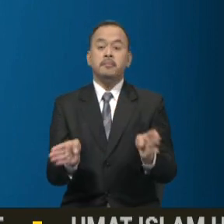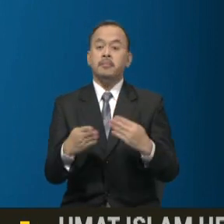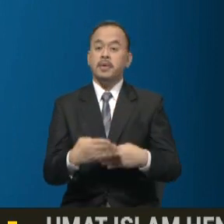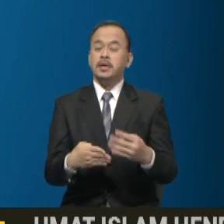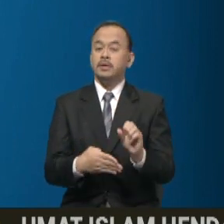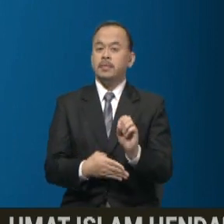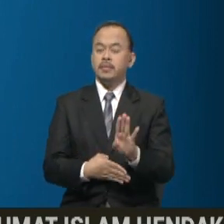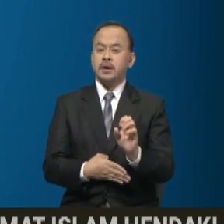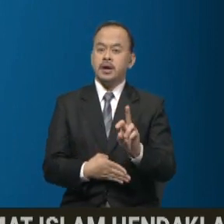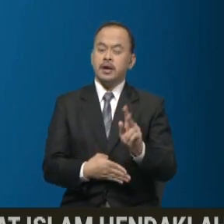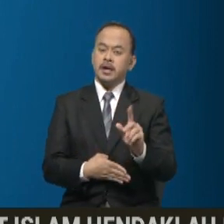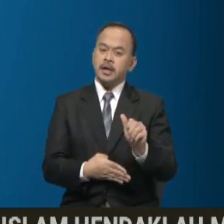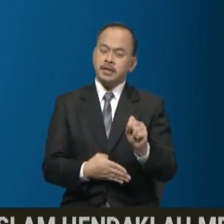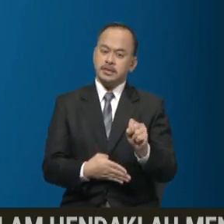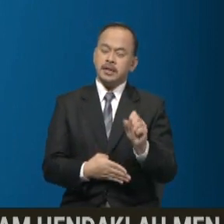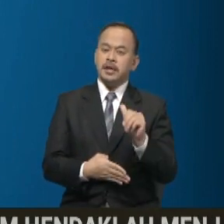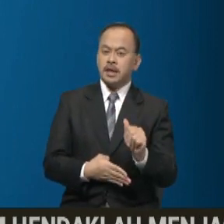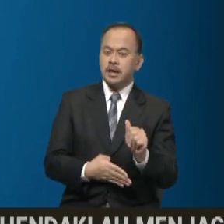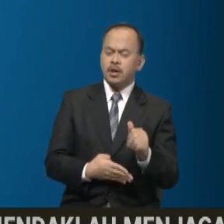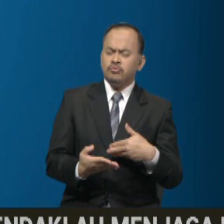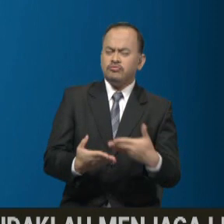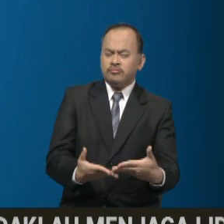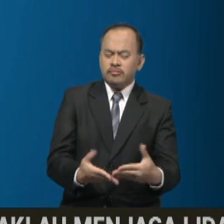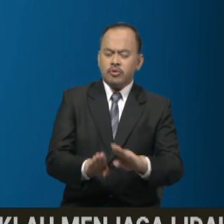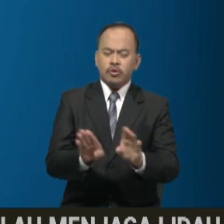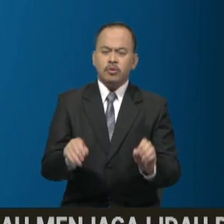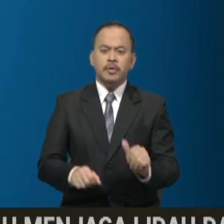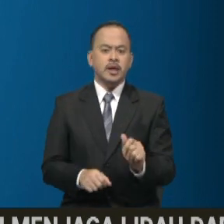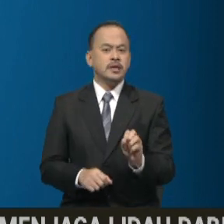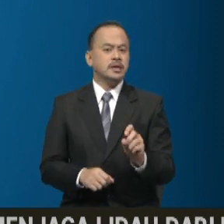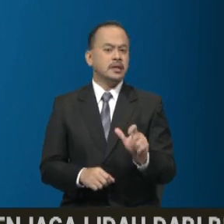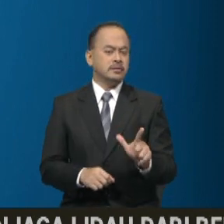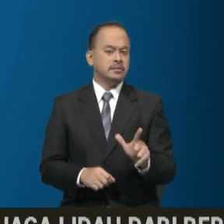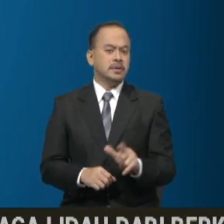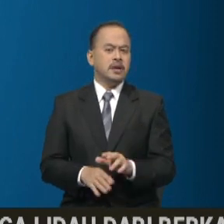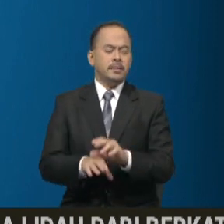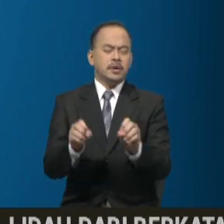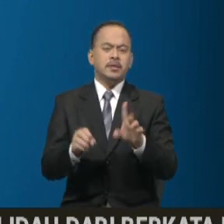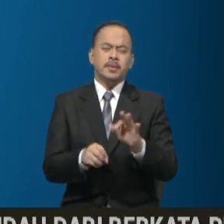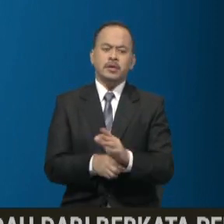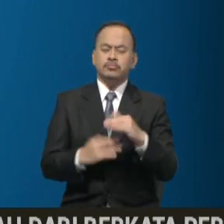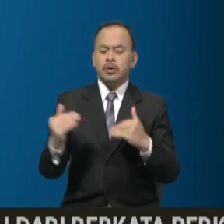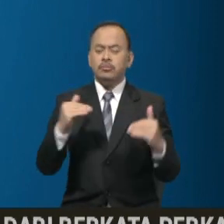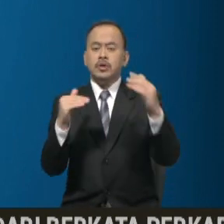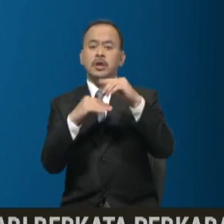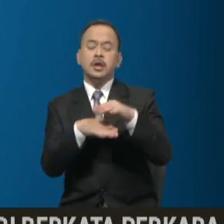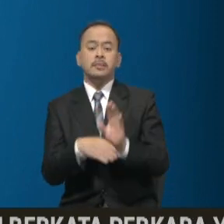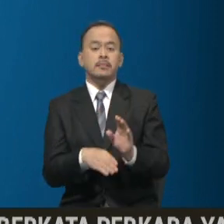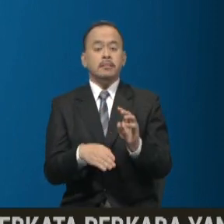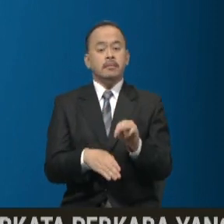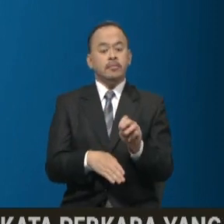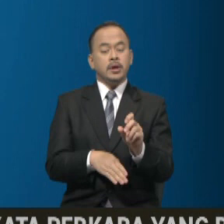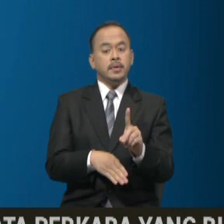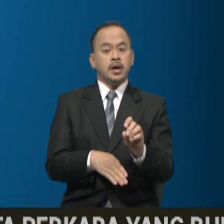Mukim Brakas A kerana gagal menunjukkan dokumen asal. Dalam pemeriksaan di bilik sewa sebuah bangunan di Mukim Gadong B